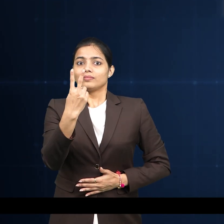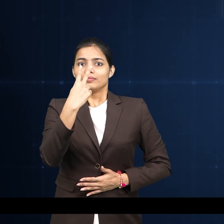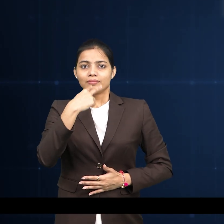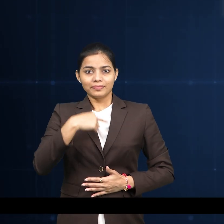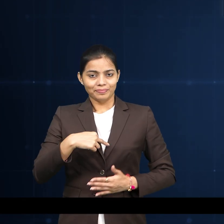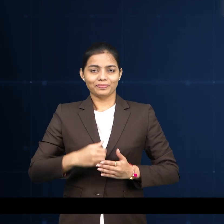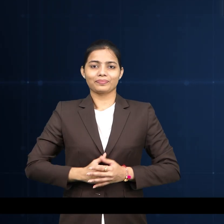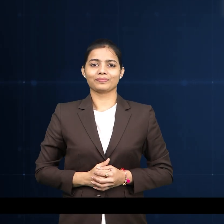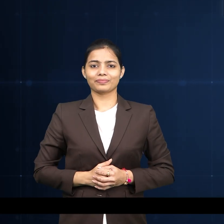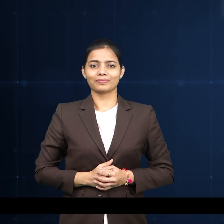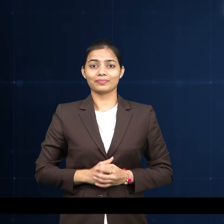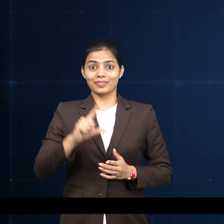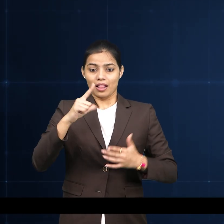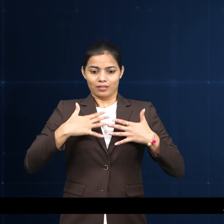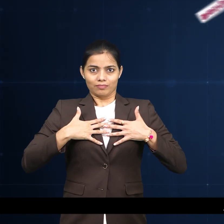சுவாசம்,